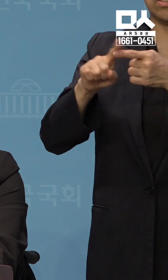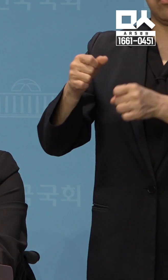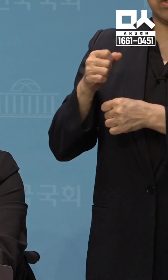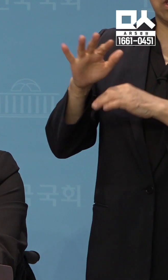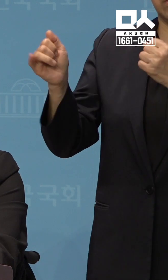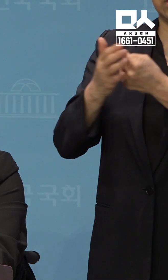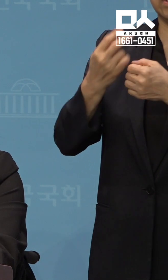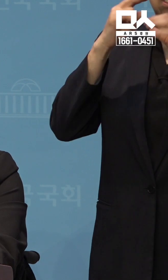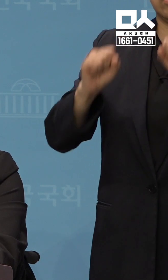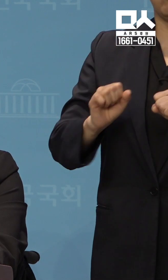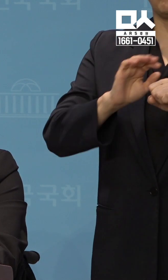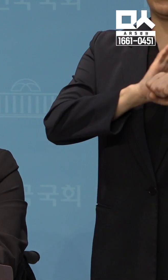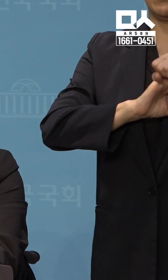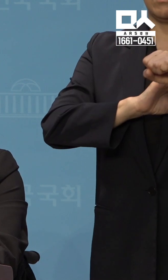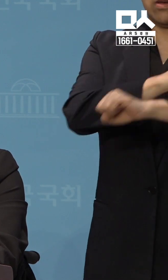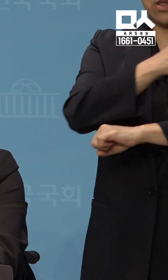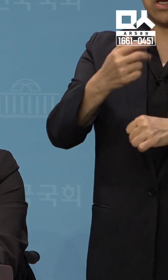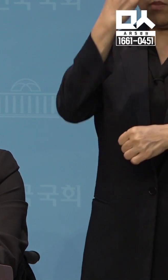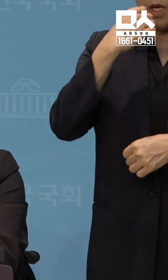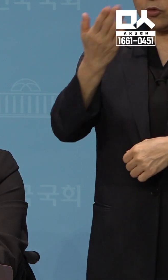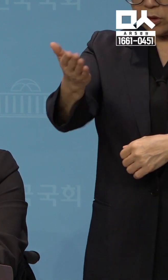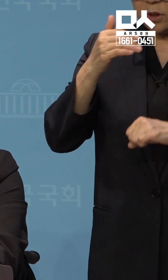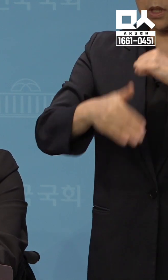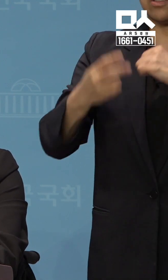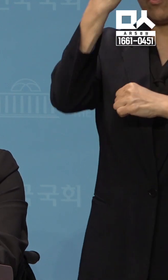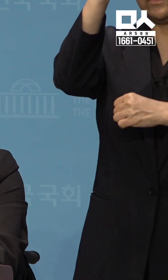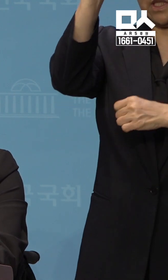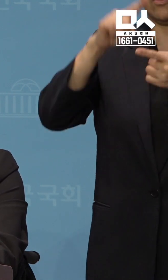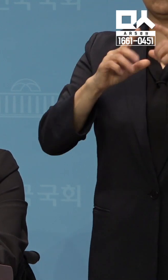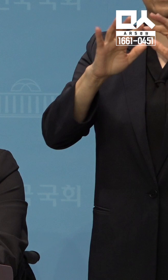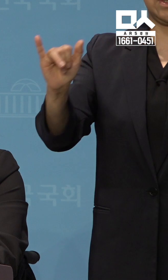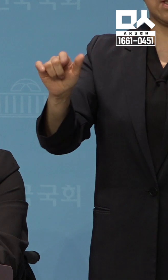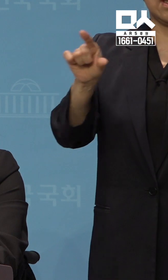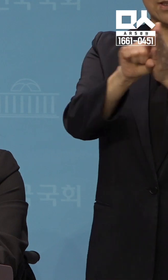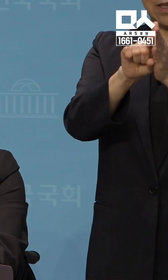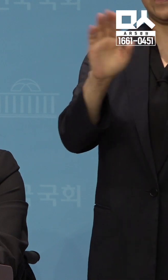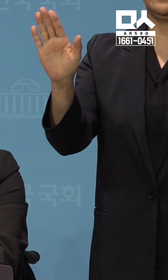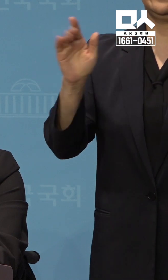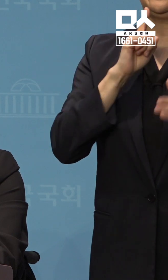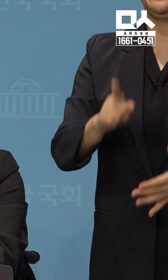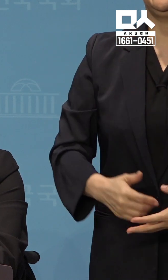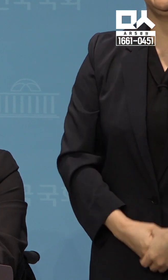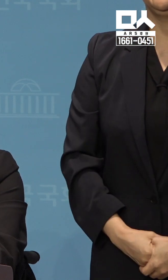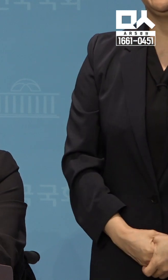자하며 살아 있는 권력에 부만 주는 검찰을 국민은 신뢰하지